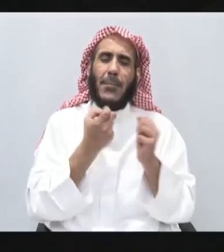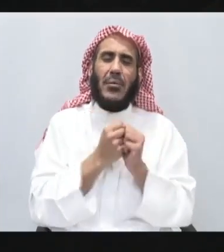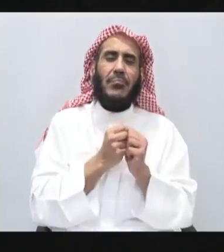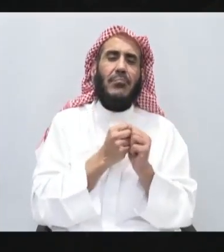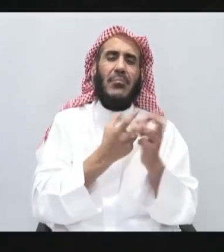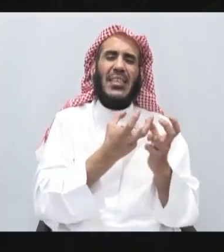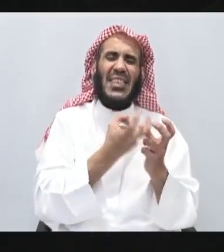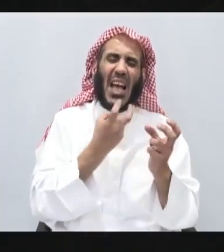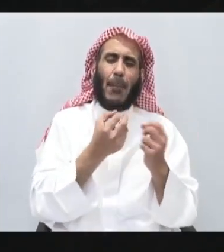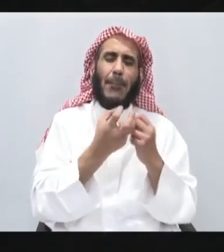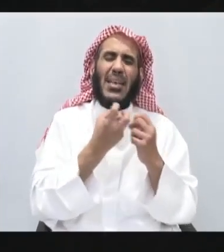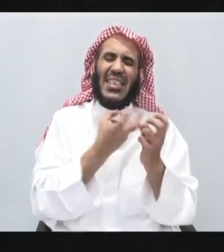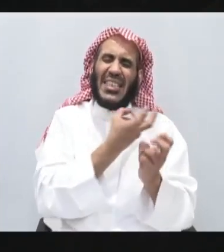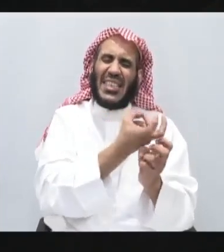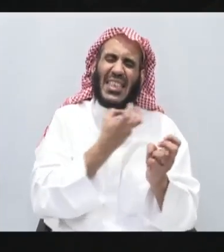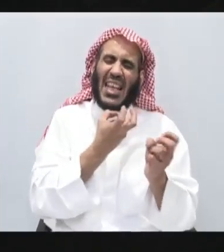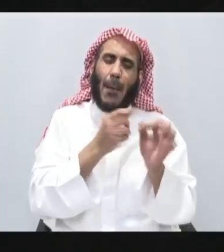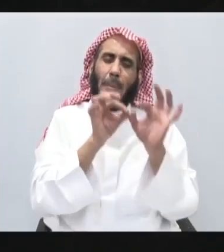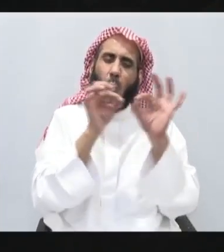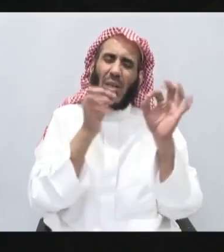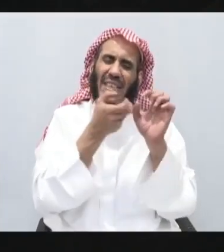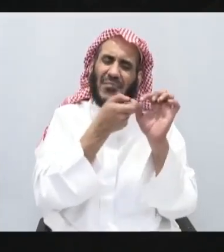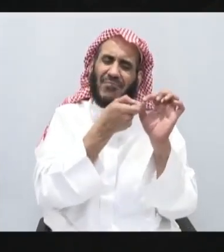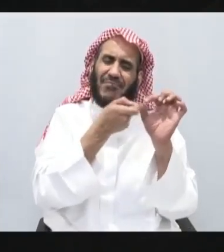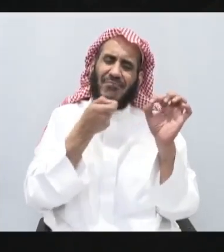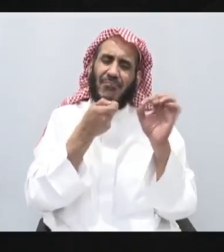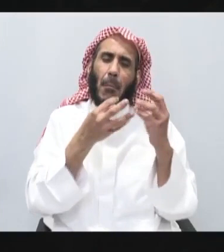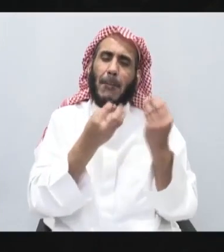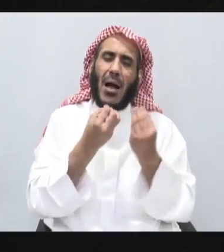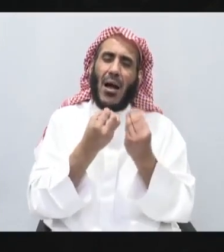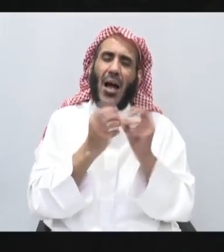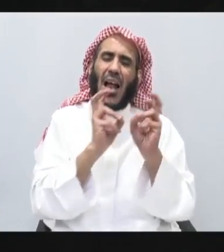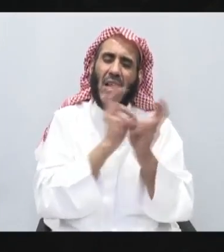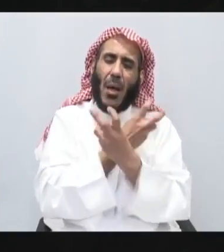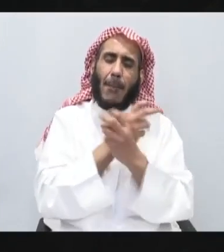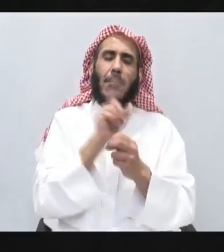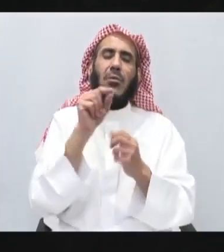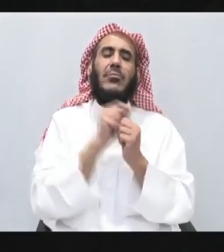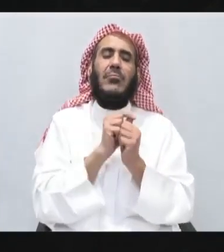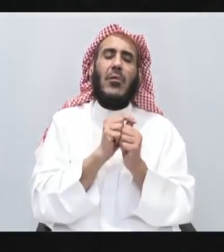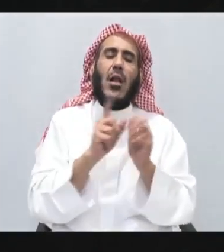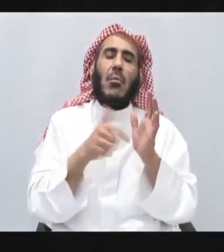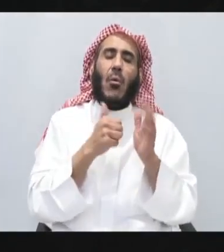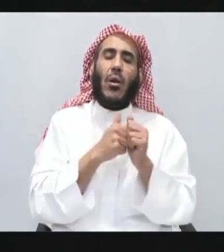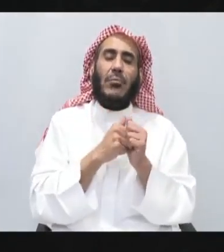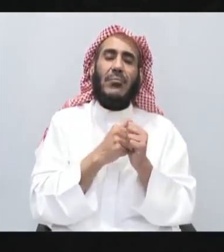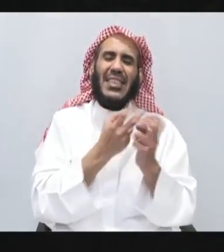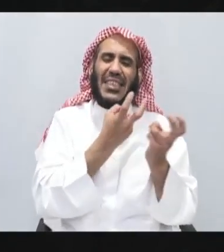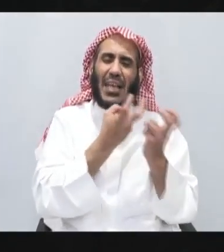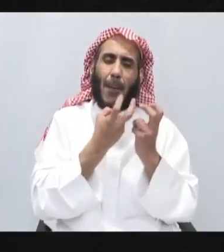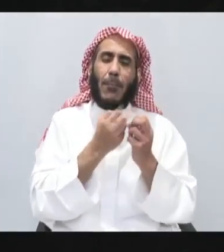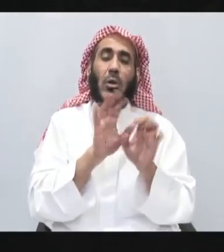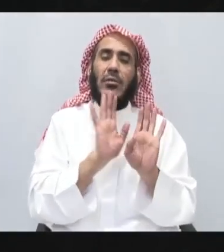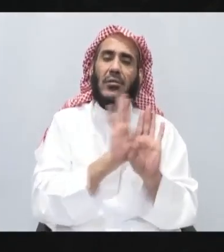اثناء الانقباض والانبساط تسحب الوتر وبالتالي تسحب معها من العظام ممتاز اذا المبدا الاول السحب